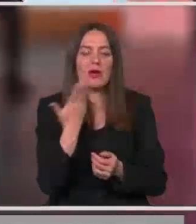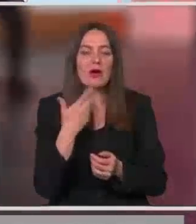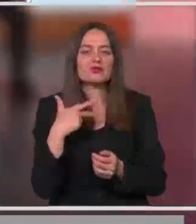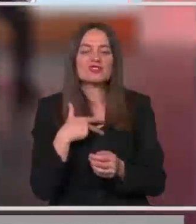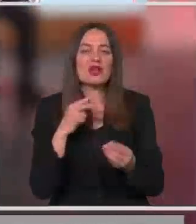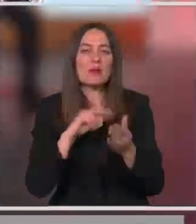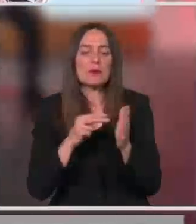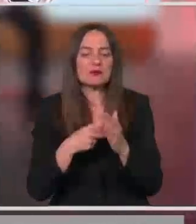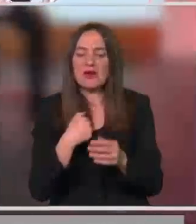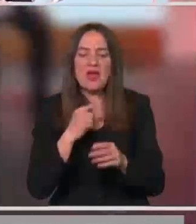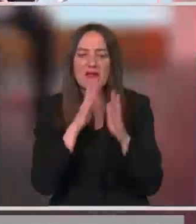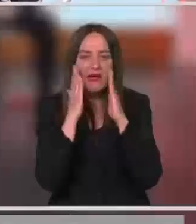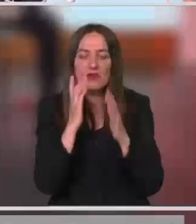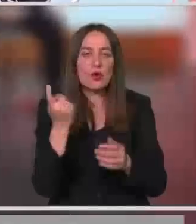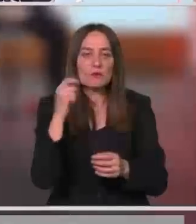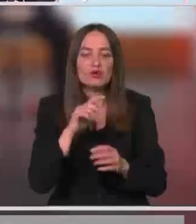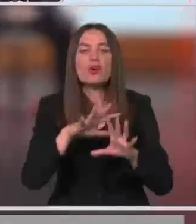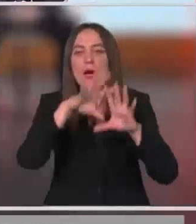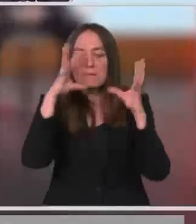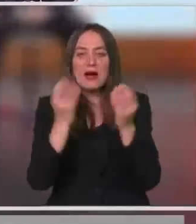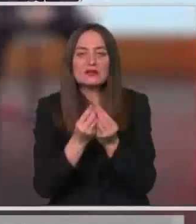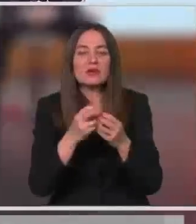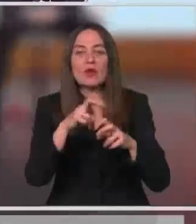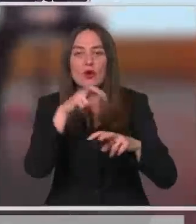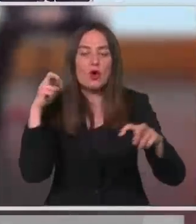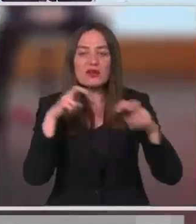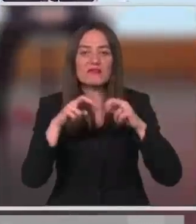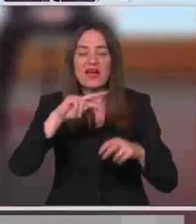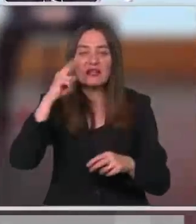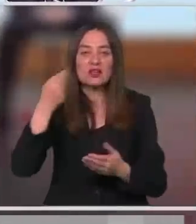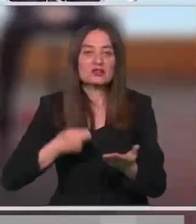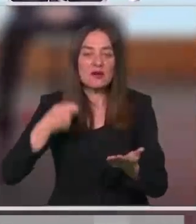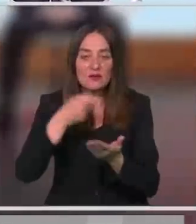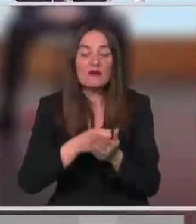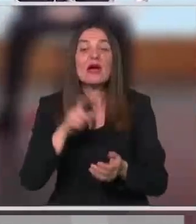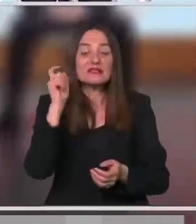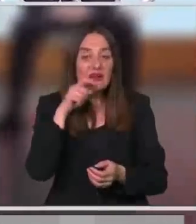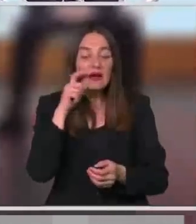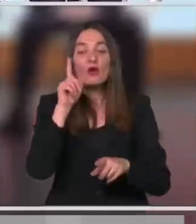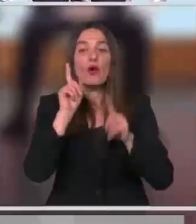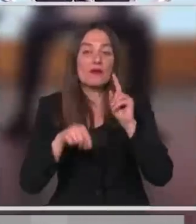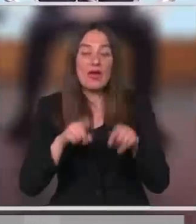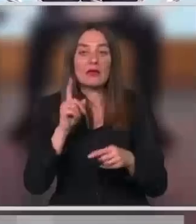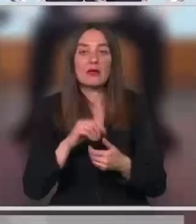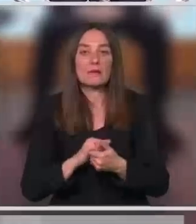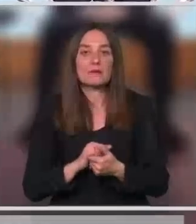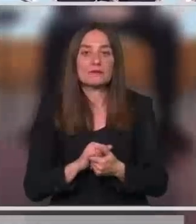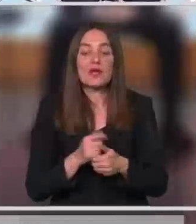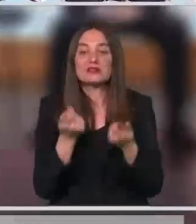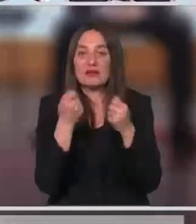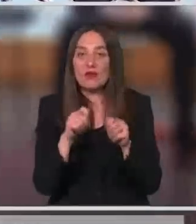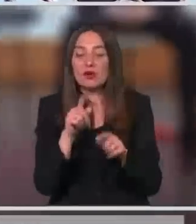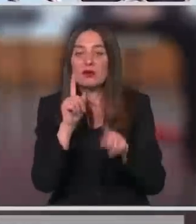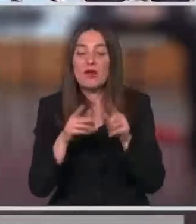sigurno. Ja ne verujem da će doći do masovnog odliva inostranih investitora. Svakako da će neki zatvoriti